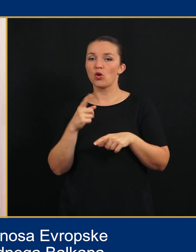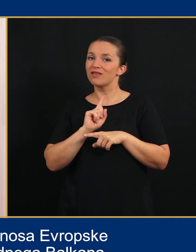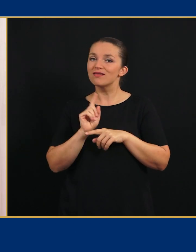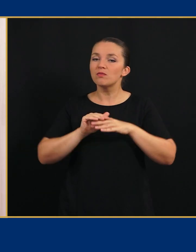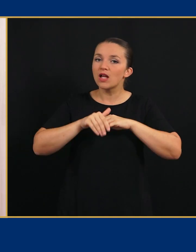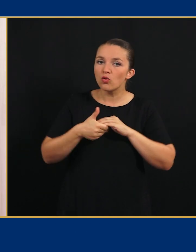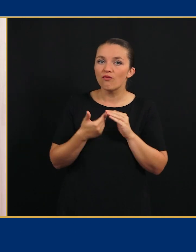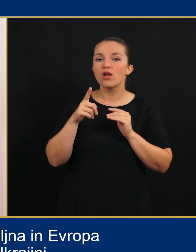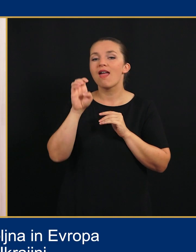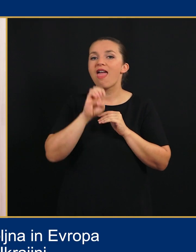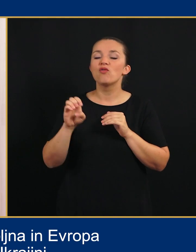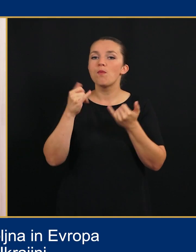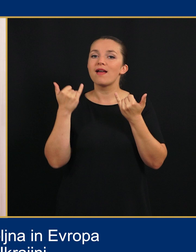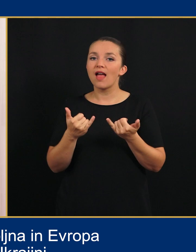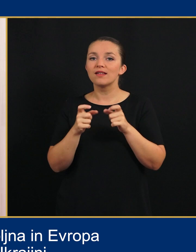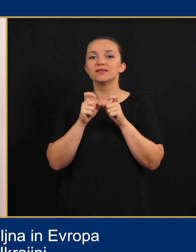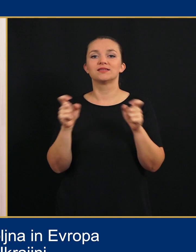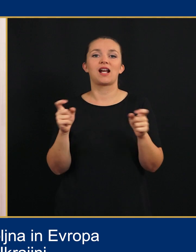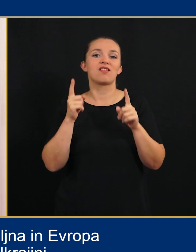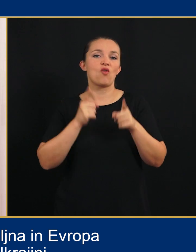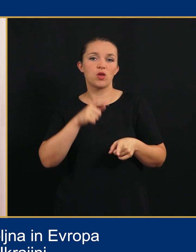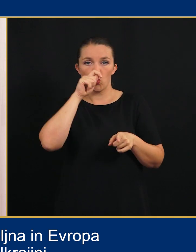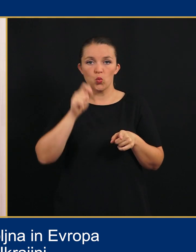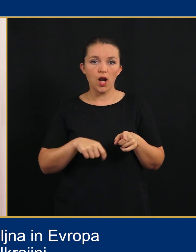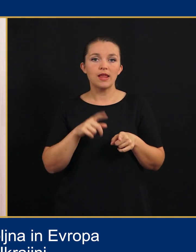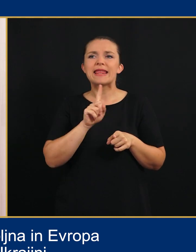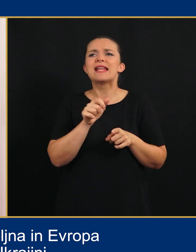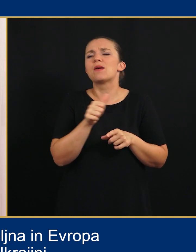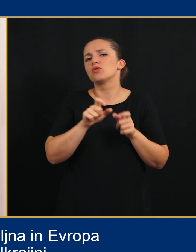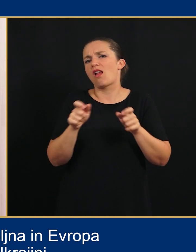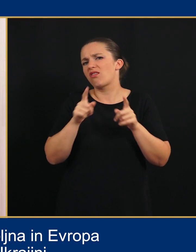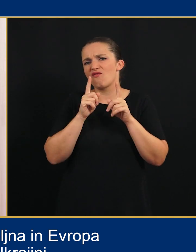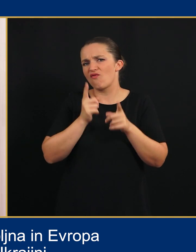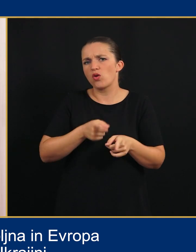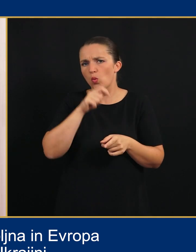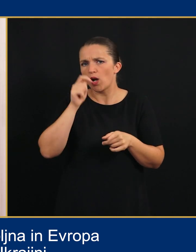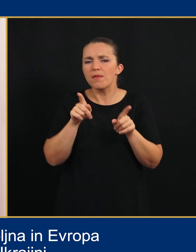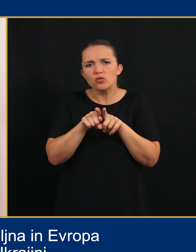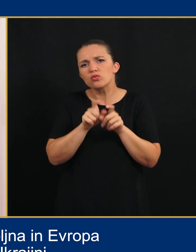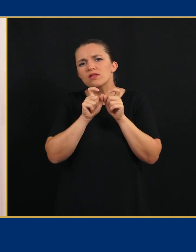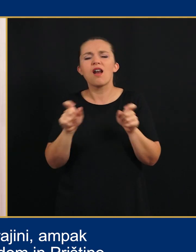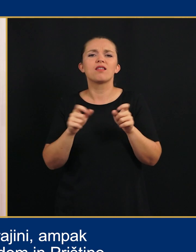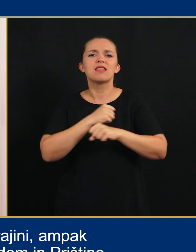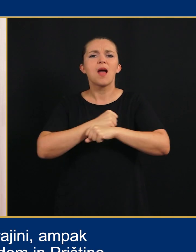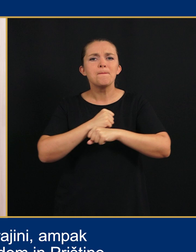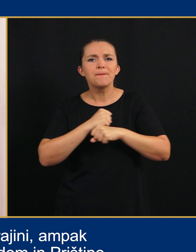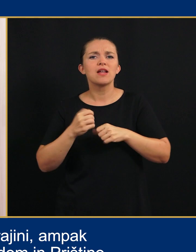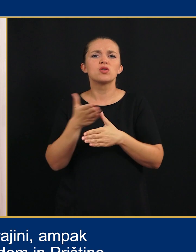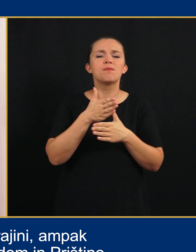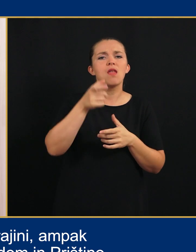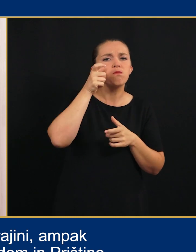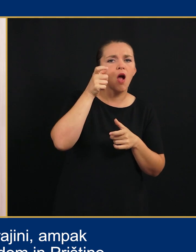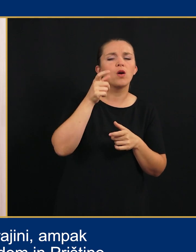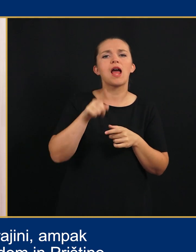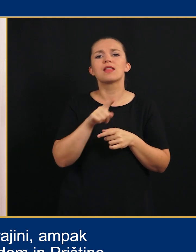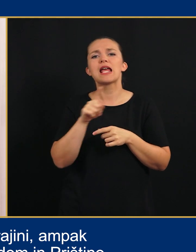Balkana. Tudi sama osebno nisem zadovoljna in Evropa se danes zaradi vojne v Ukrajini, pa ne samo zaradi vojne v Ukrajini,